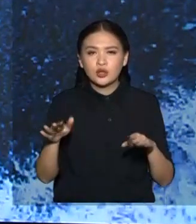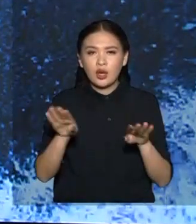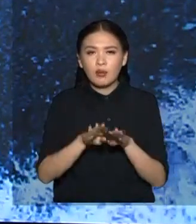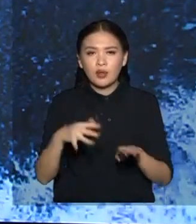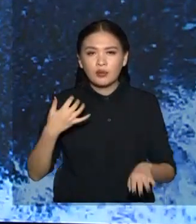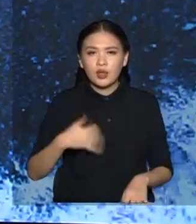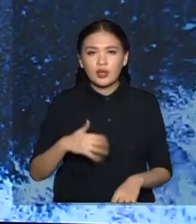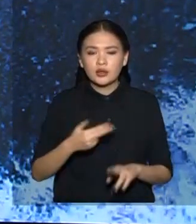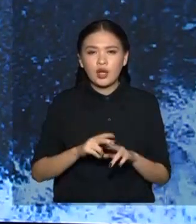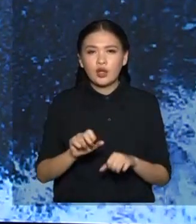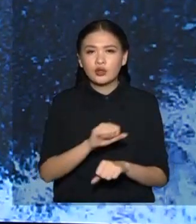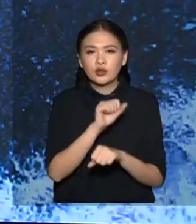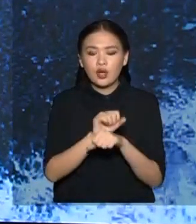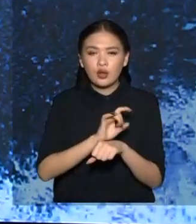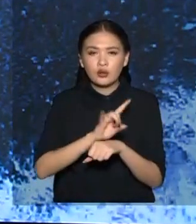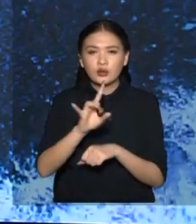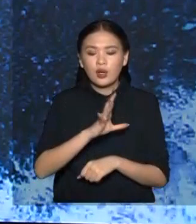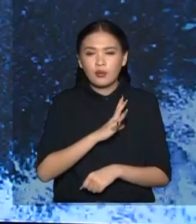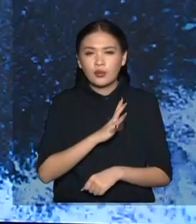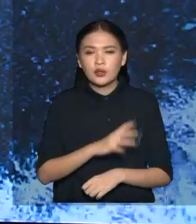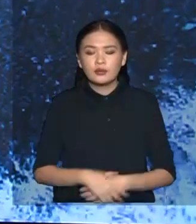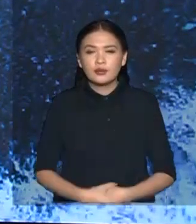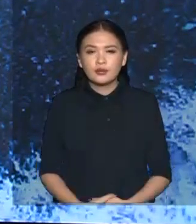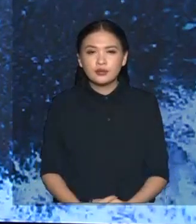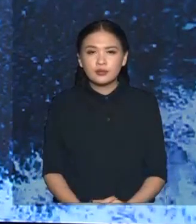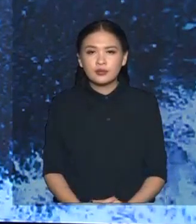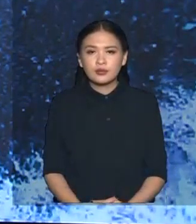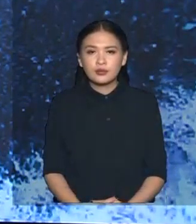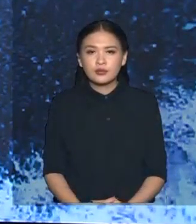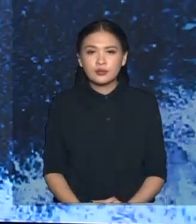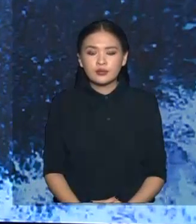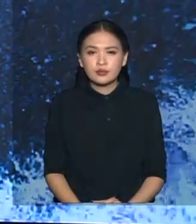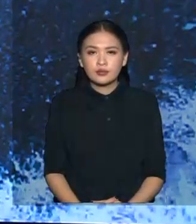әуежай өз жұмысын тоқтатқан. Тақырыпты өңірдегі тілшіміз баяндайды.